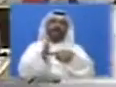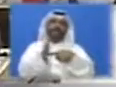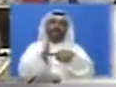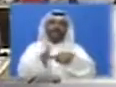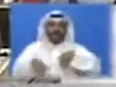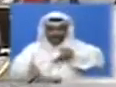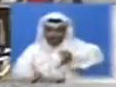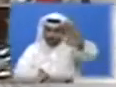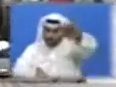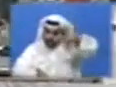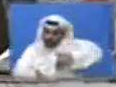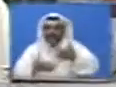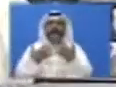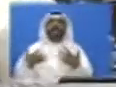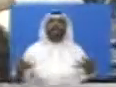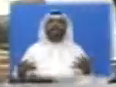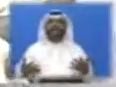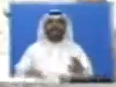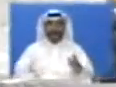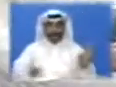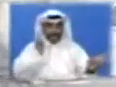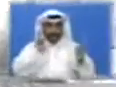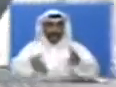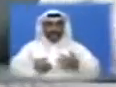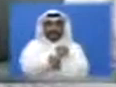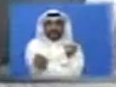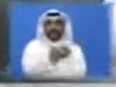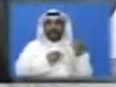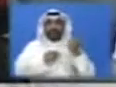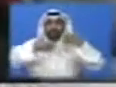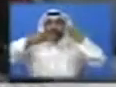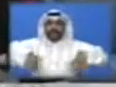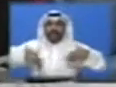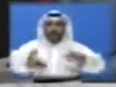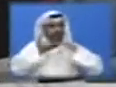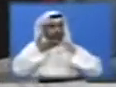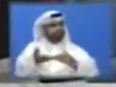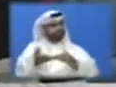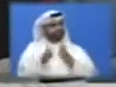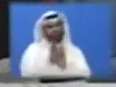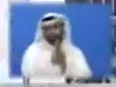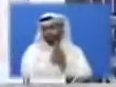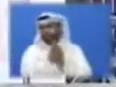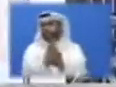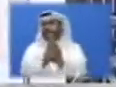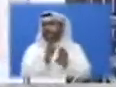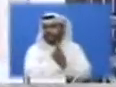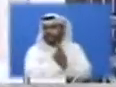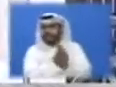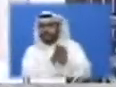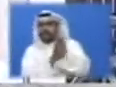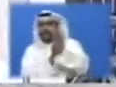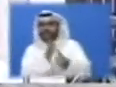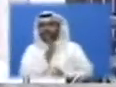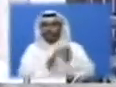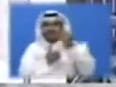هذا. الاحتفال بأسبوع ذوي الإعاقة يساهم في رفع معنوياتهم ويعزز الثقة في نفوسهم ليكونوا